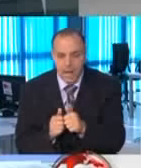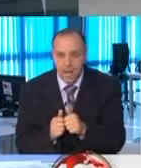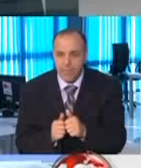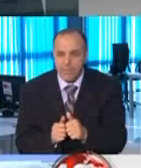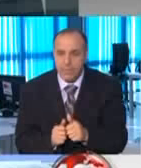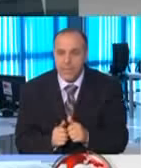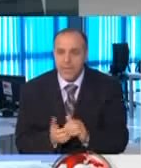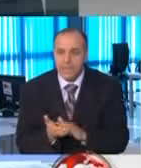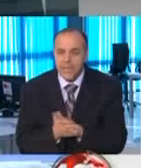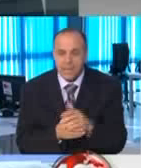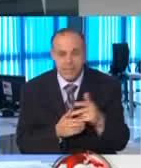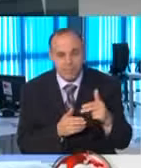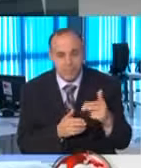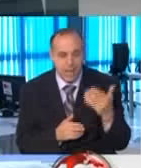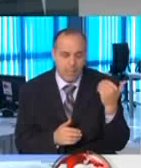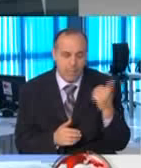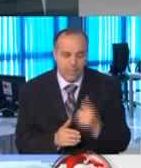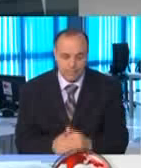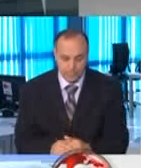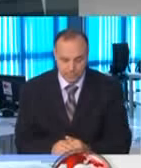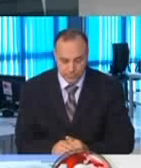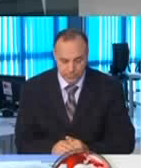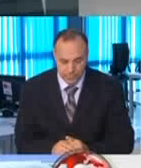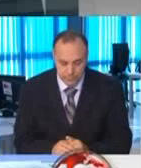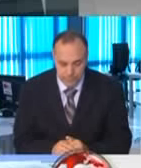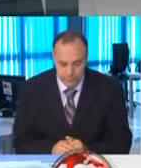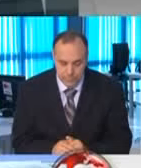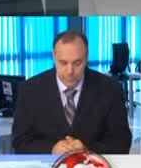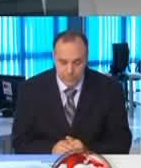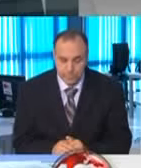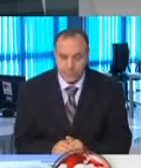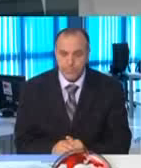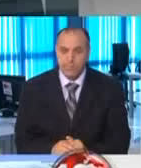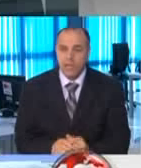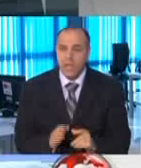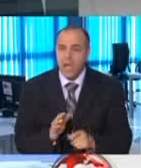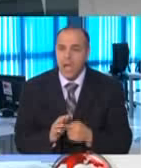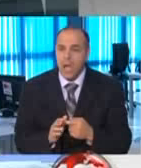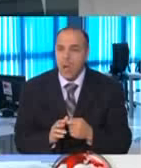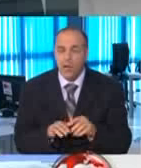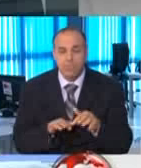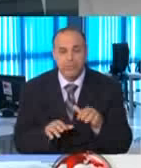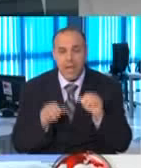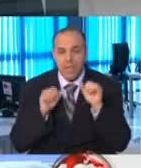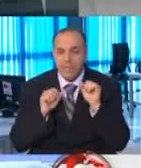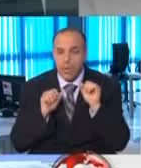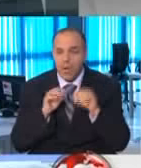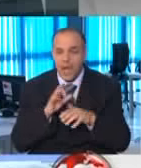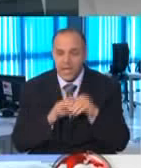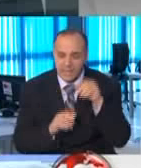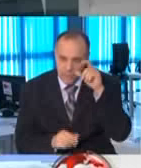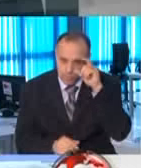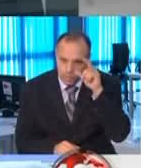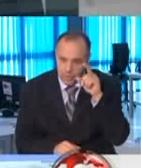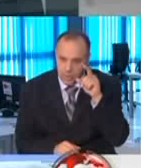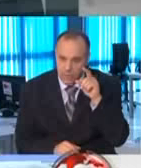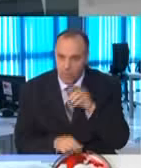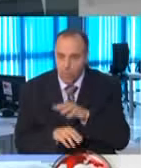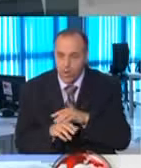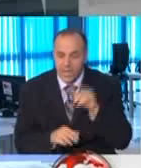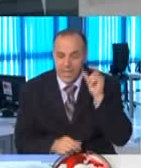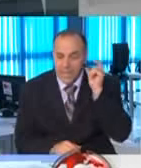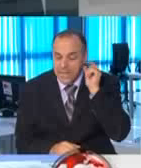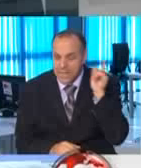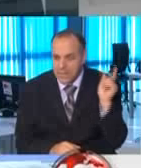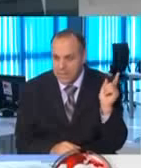وطبعا نعتذر عن الانقطاع الذي حصل خلال المداخلة. أول حراك ثوري خارج سيدي بوزيد كان من ولاية